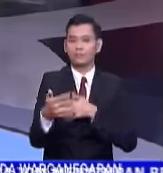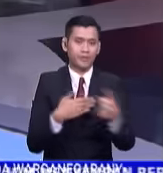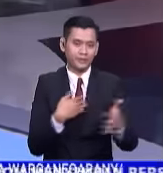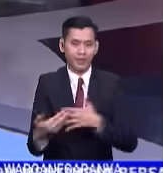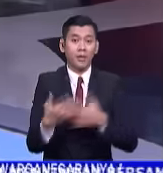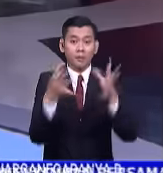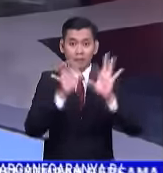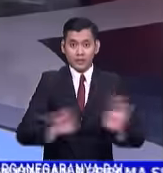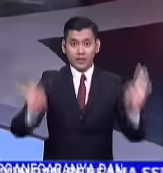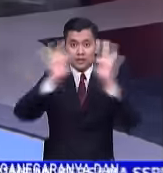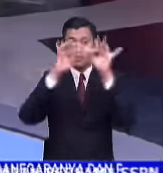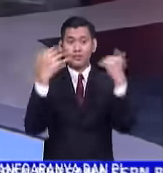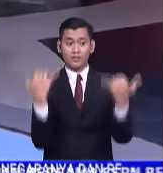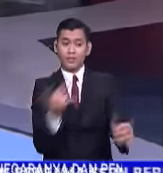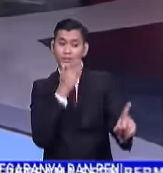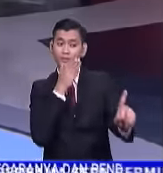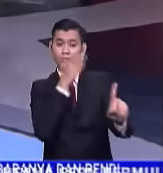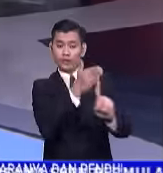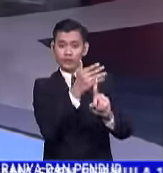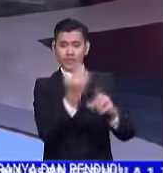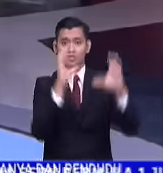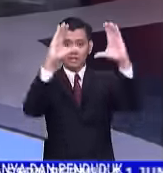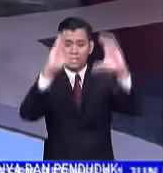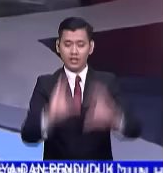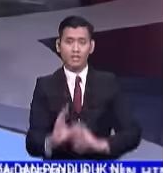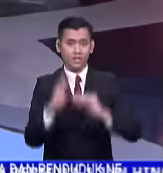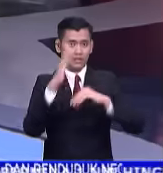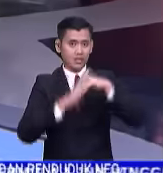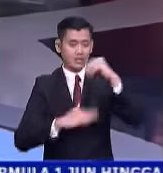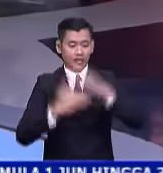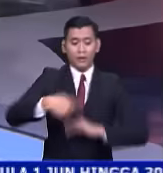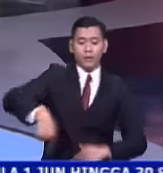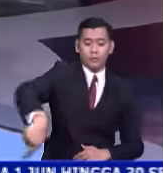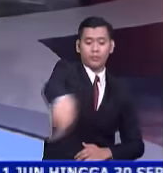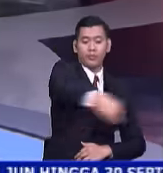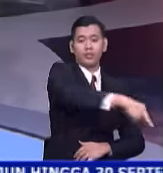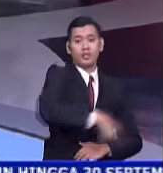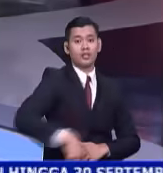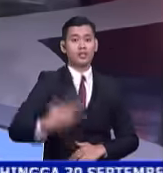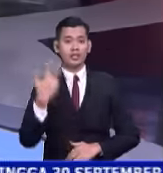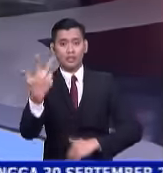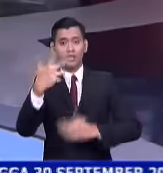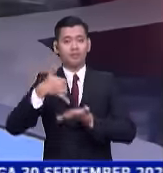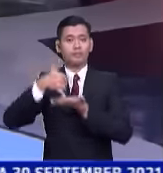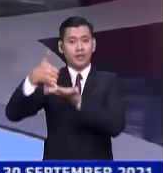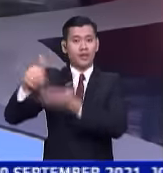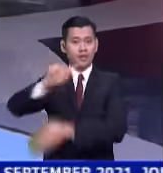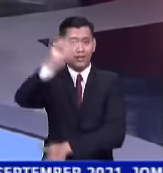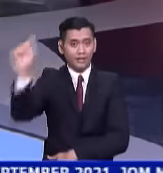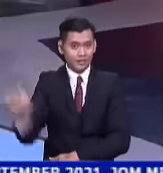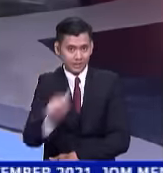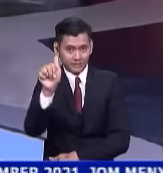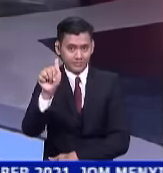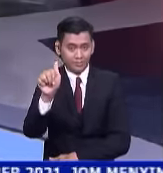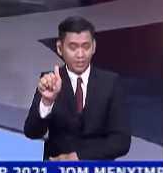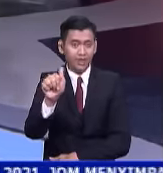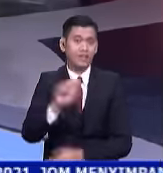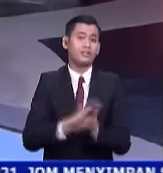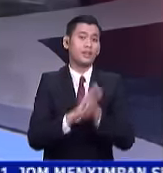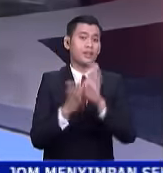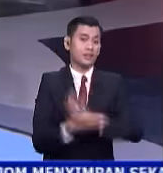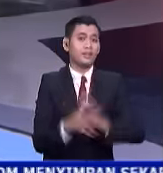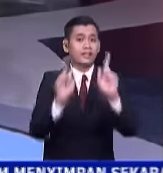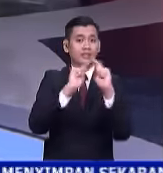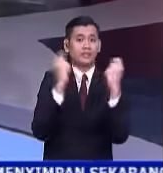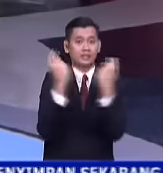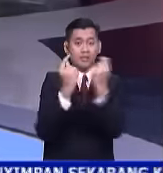yang penting ketika ini adalah fokus kepada laluan lebih selesa untuk pusingan ketiga kelakan Piala Asia 2023. Untuk itu, Harimau